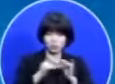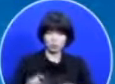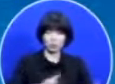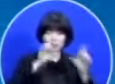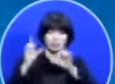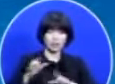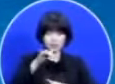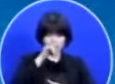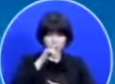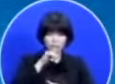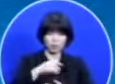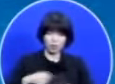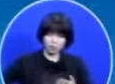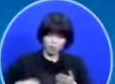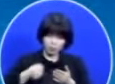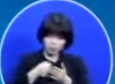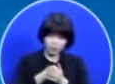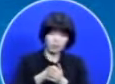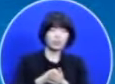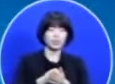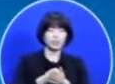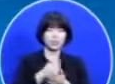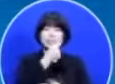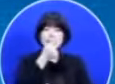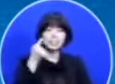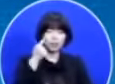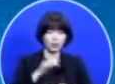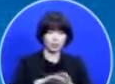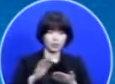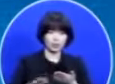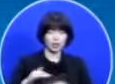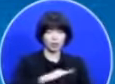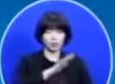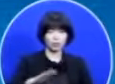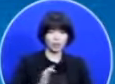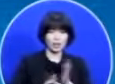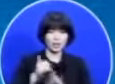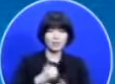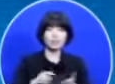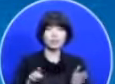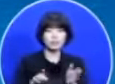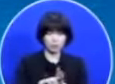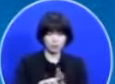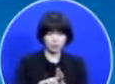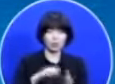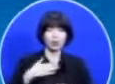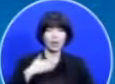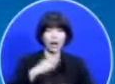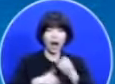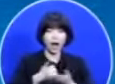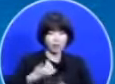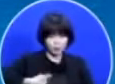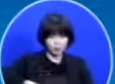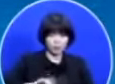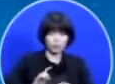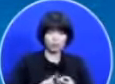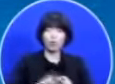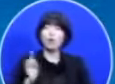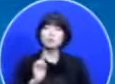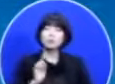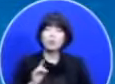결정적인 증거 라는 겁니다 우리가 예수를 믿고 내가 하나님의 자녀라고 하는 것을 무엇으로